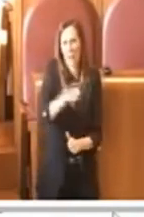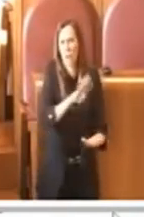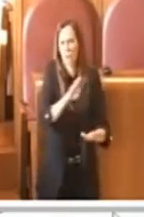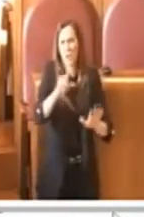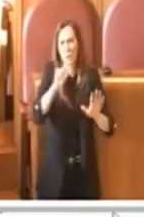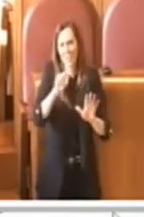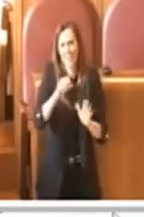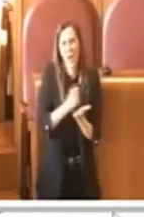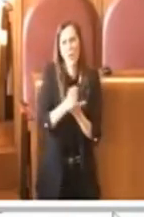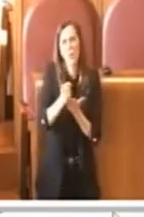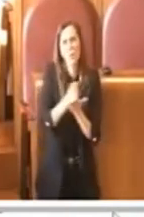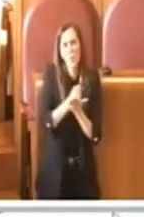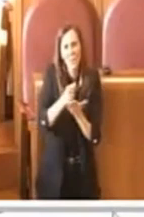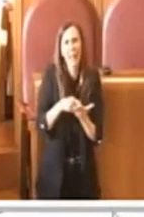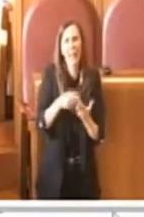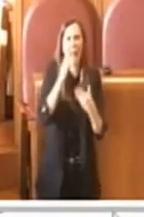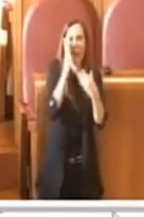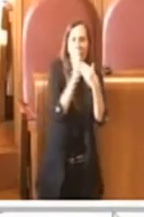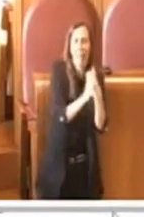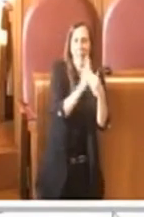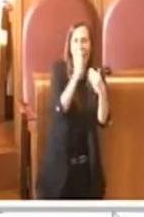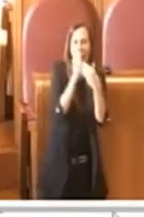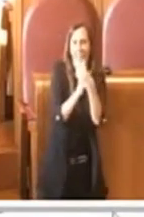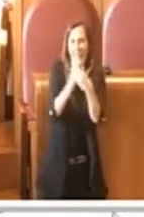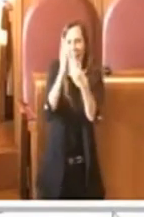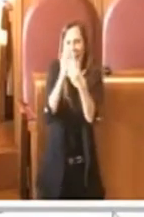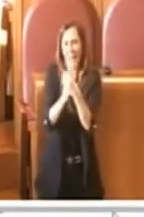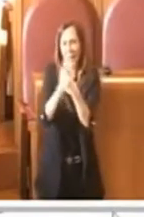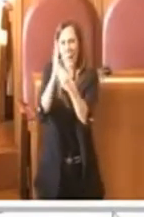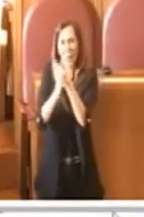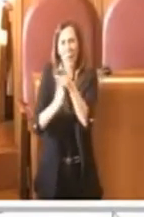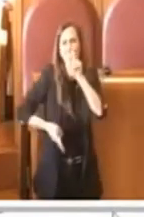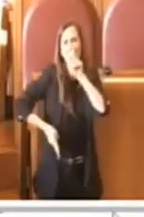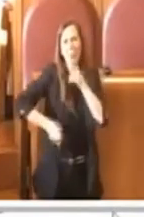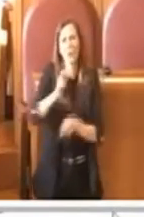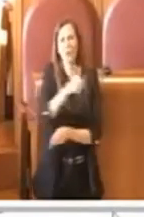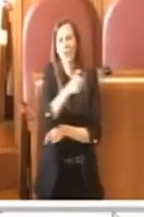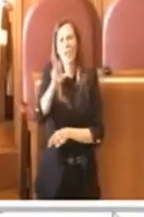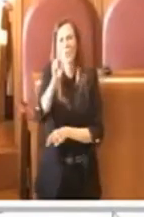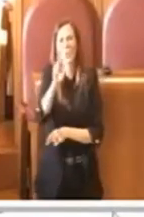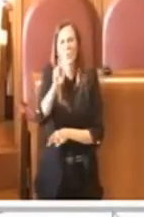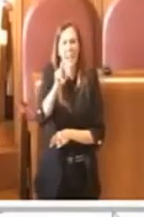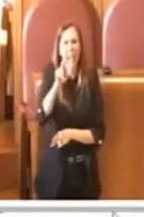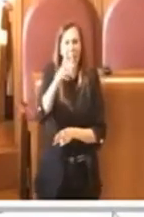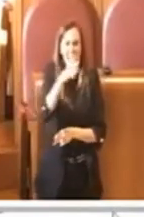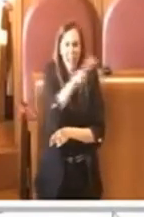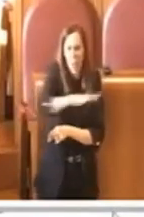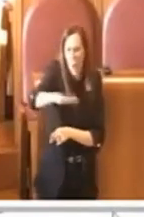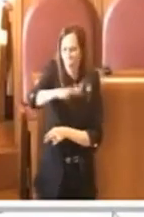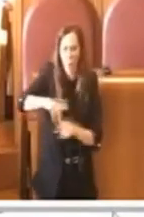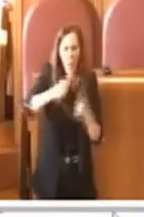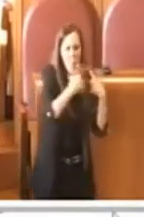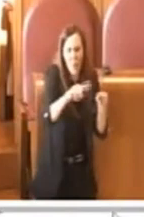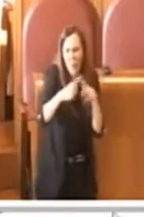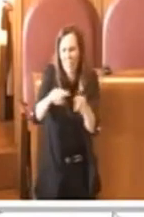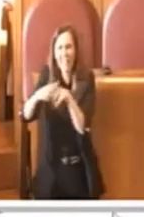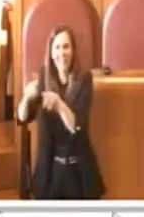documenti sono accatastati in più di 130 posti e luoghi diversi, perché